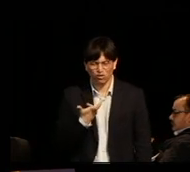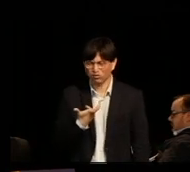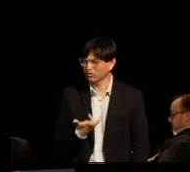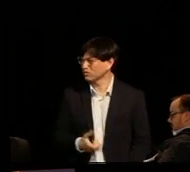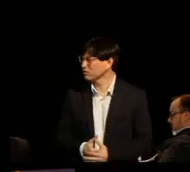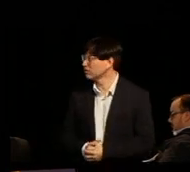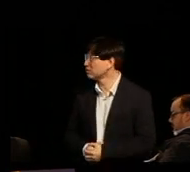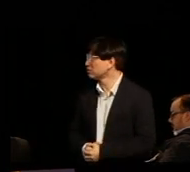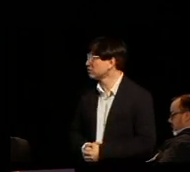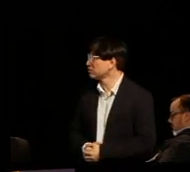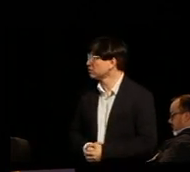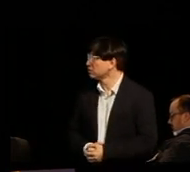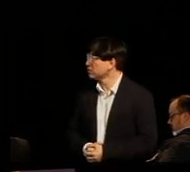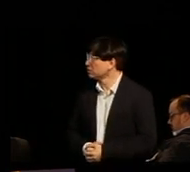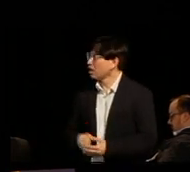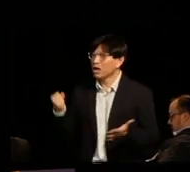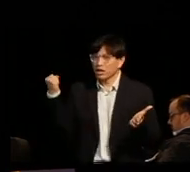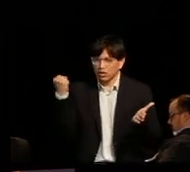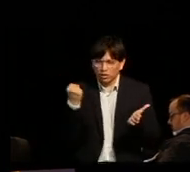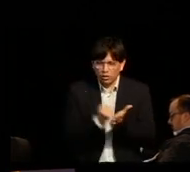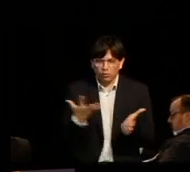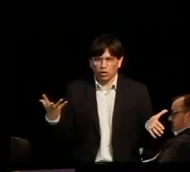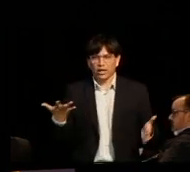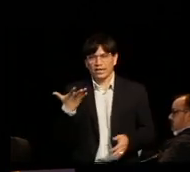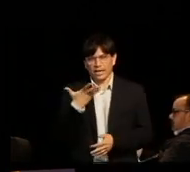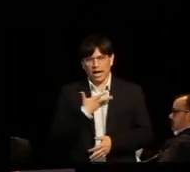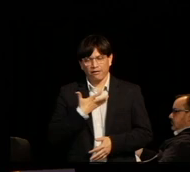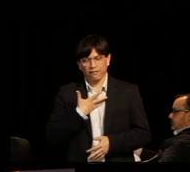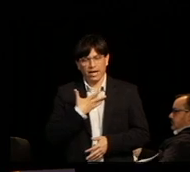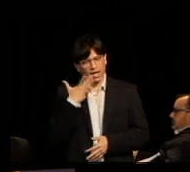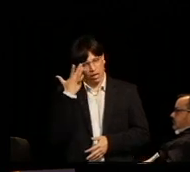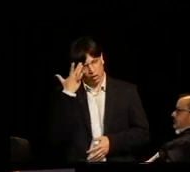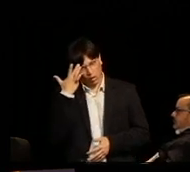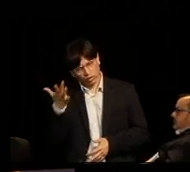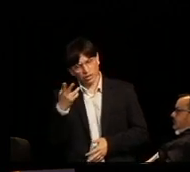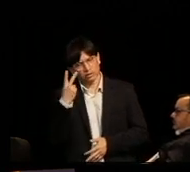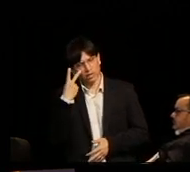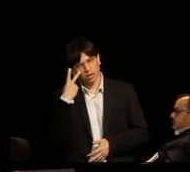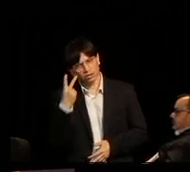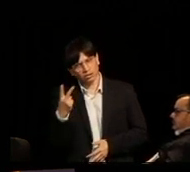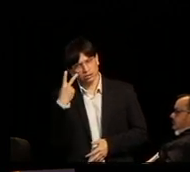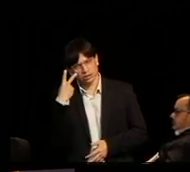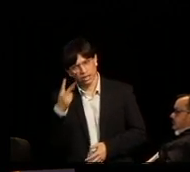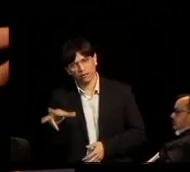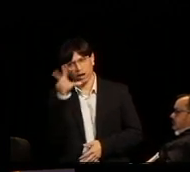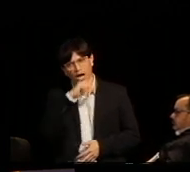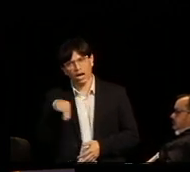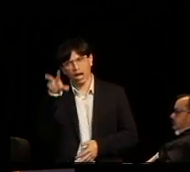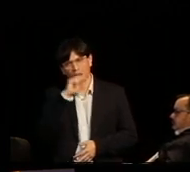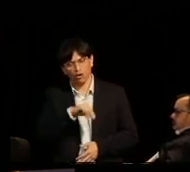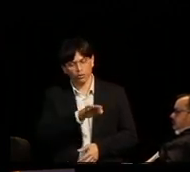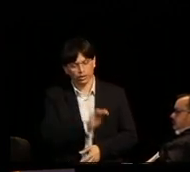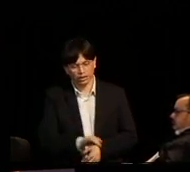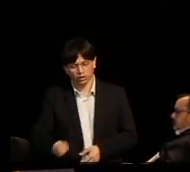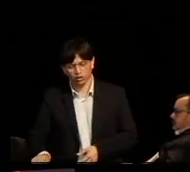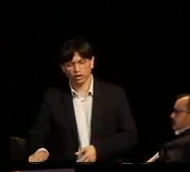contraddittorio quindi fondamentale avere coscienza di questa comunicazione e anche osservare la comunicazione delle bambine e dei